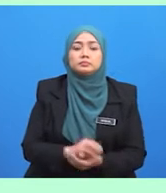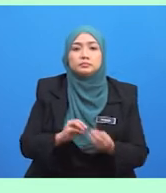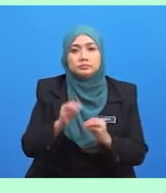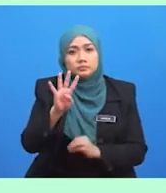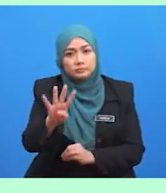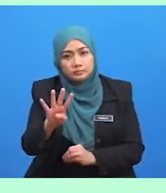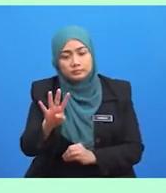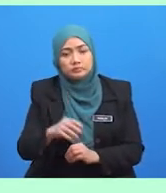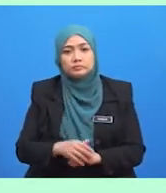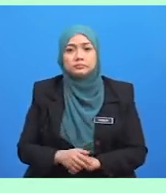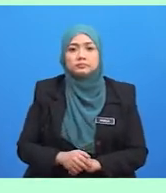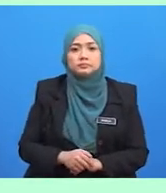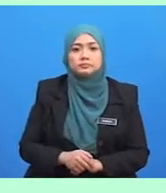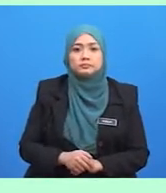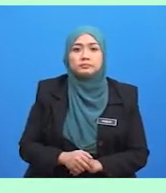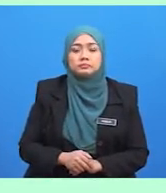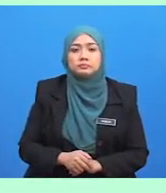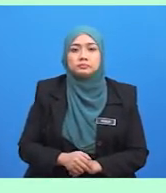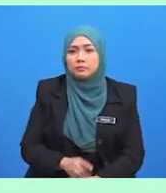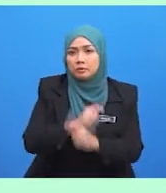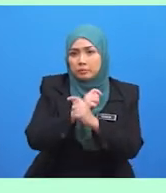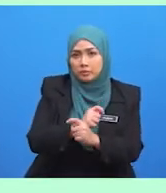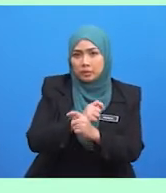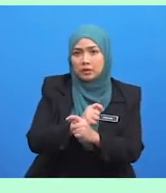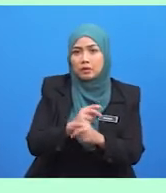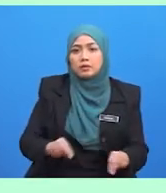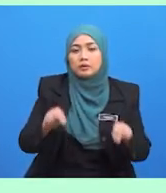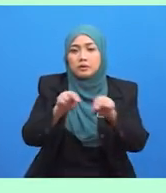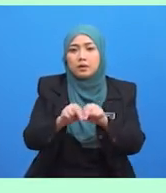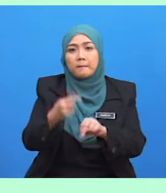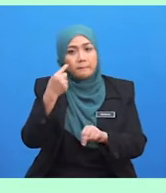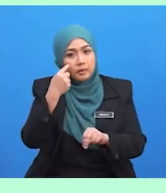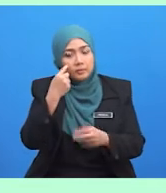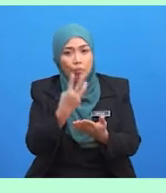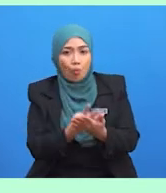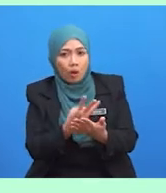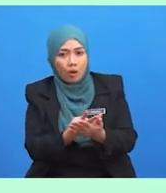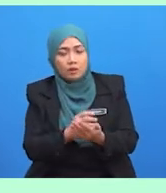Dan yang terakhir, ia mempertahankan nilai mata wang.